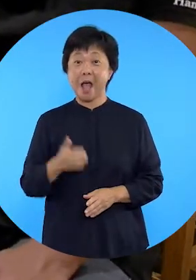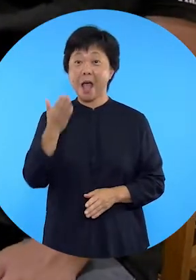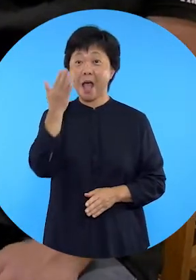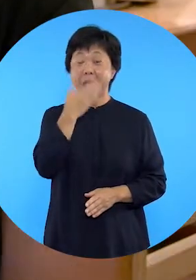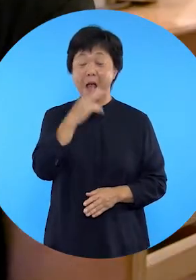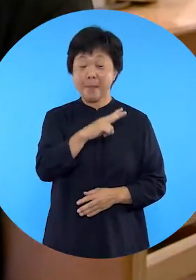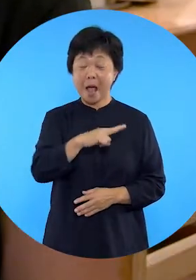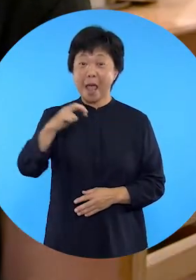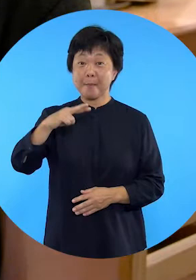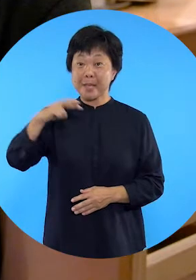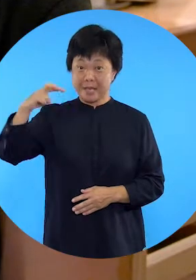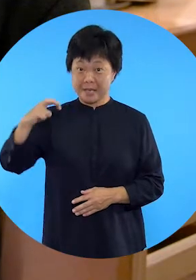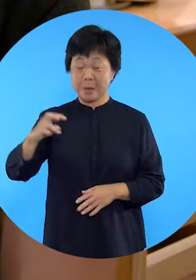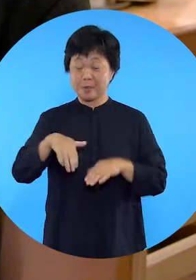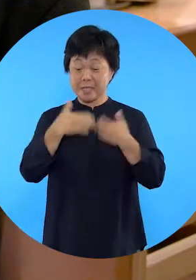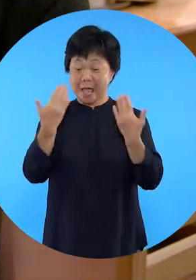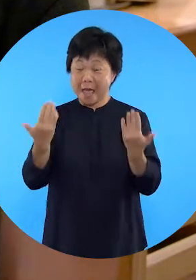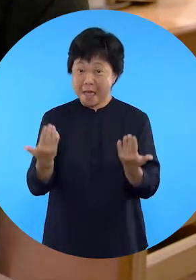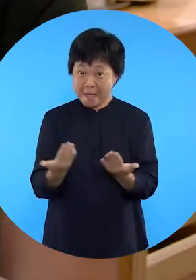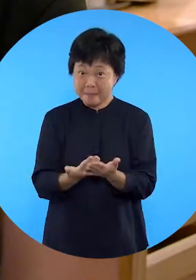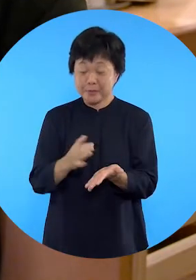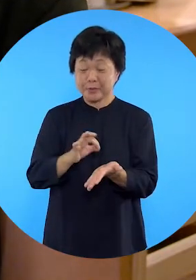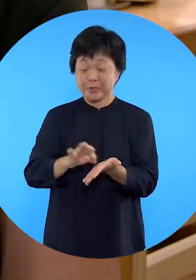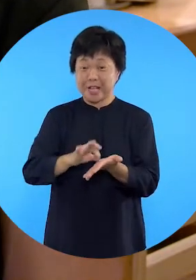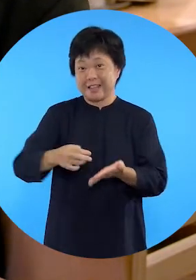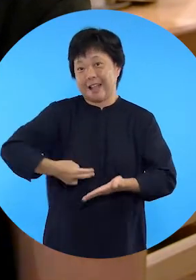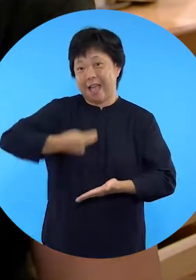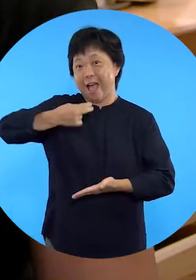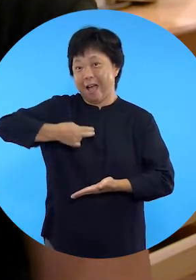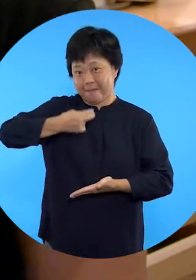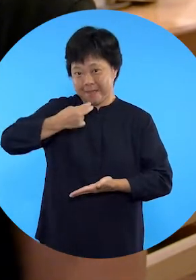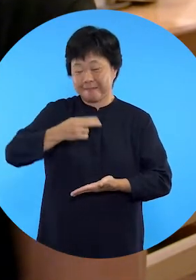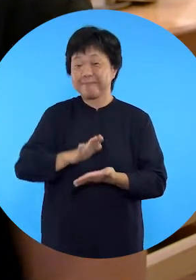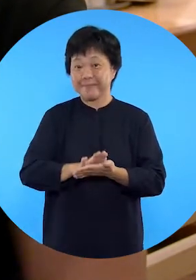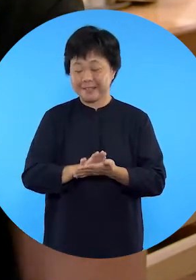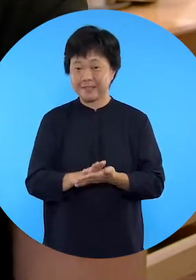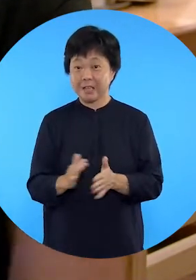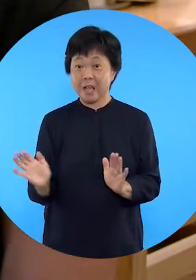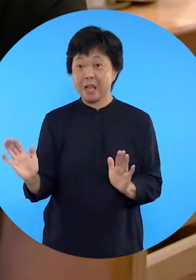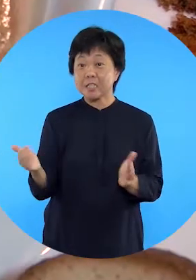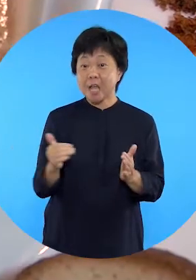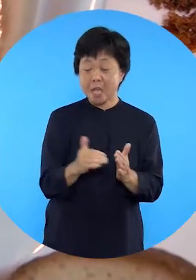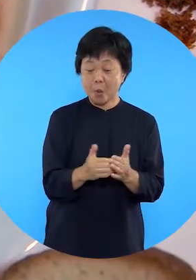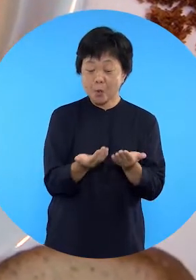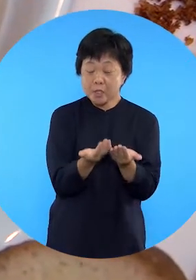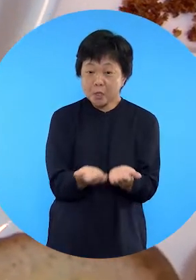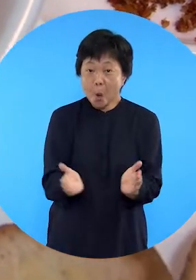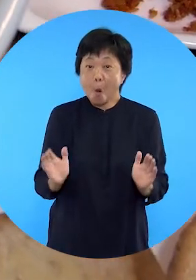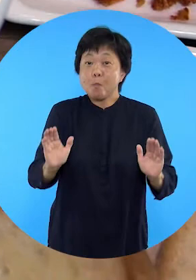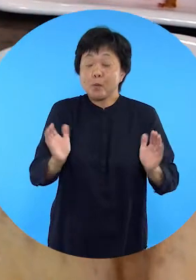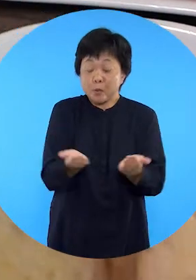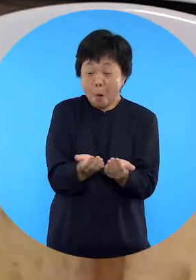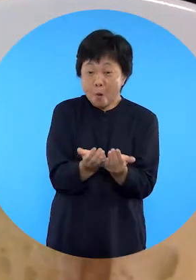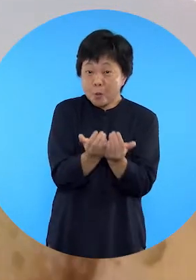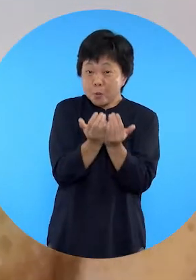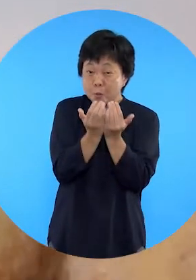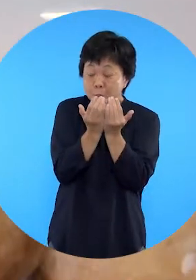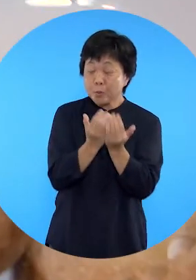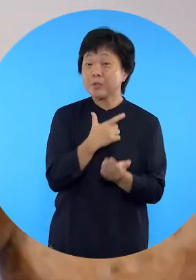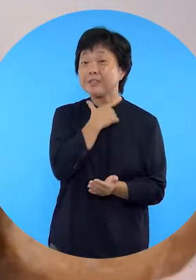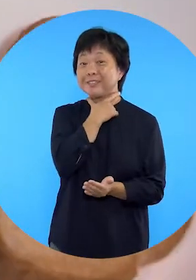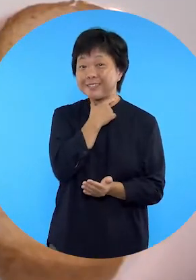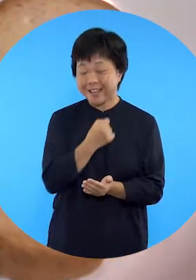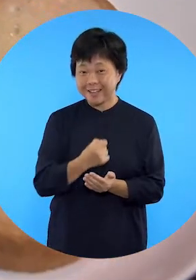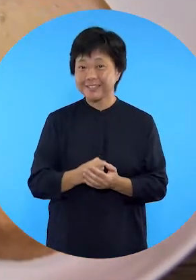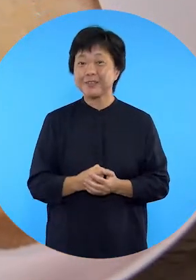ございます。甘エビの頭をこう余すとこなく使ったラーメンなんですけども、最後にこう丼を舐めたくなる